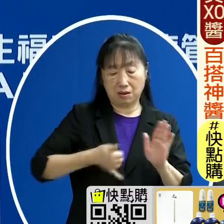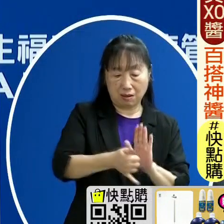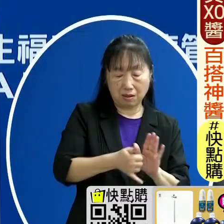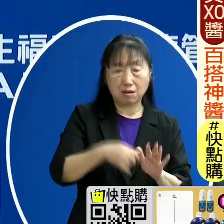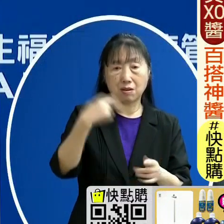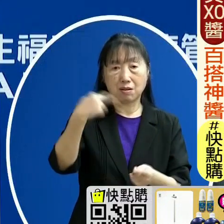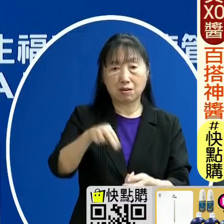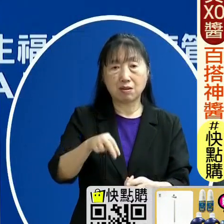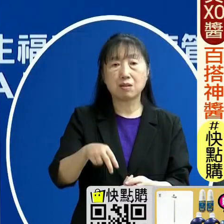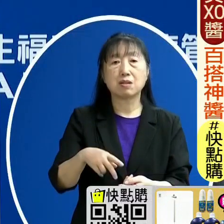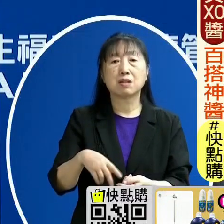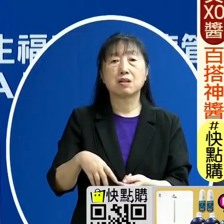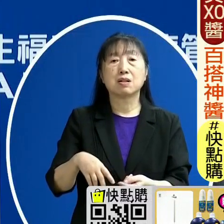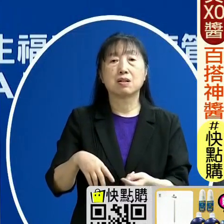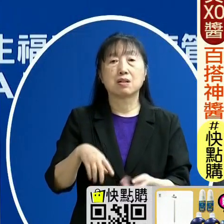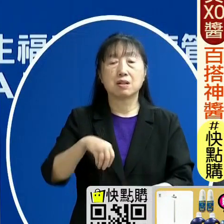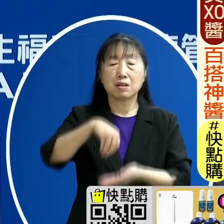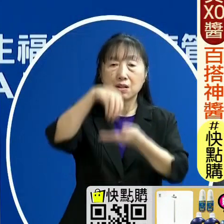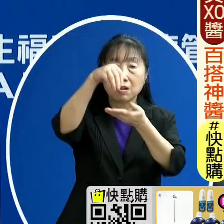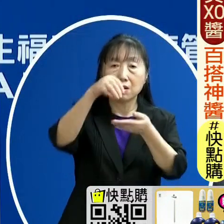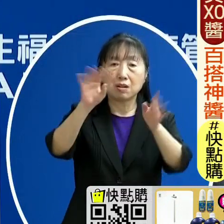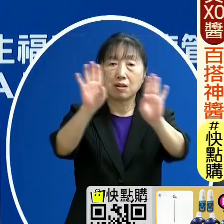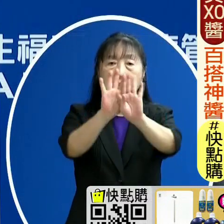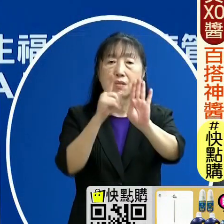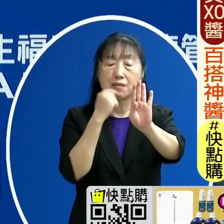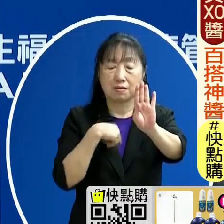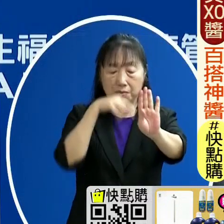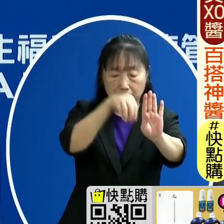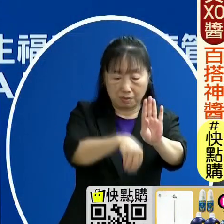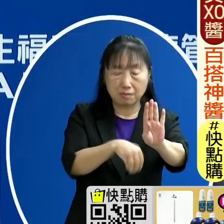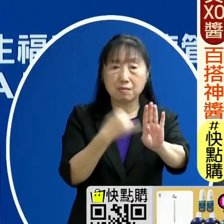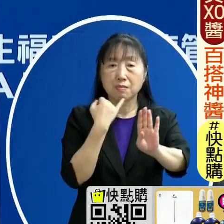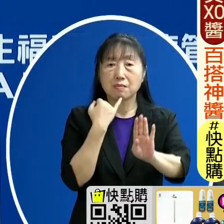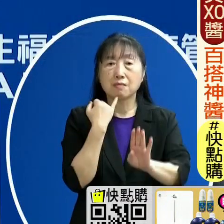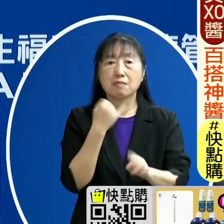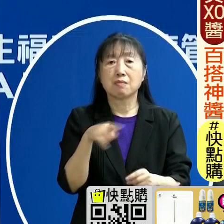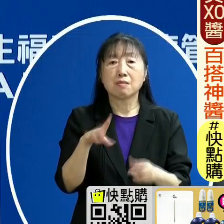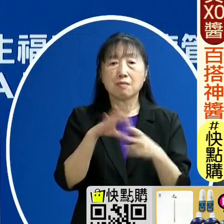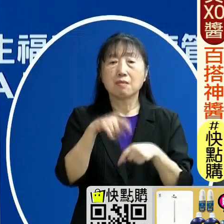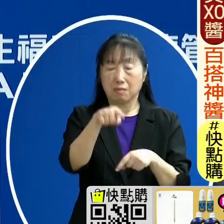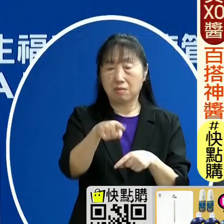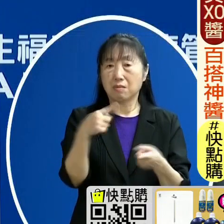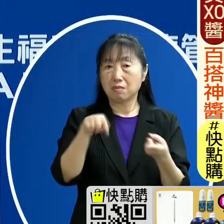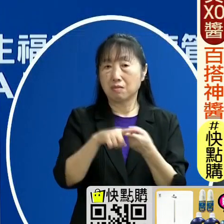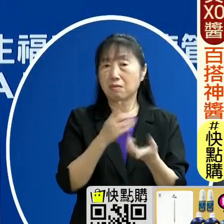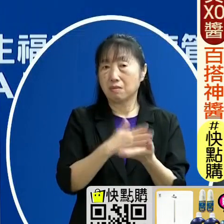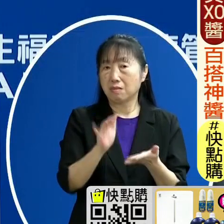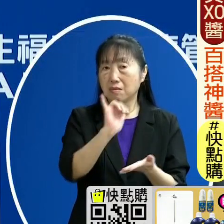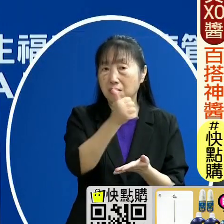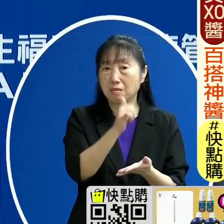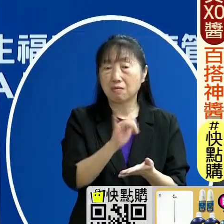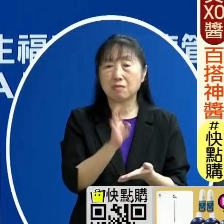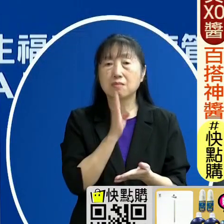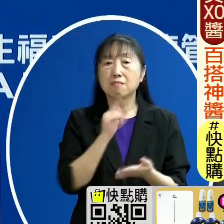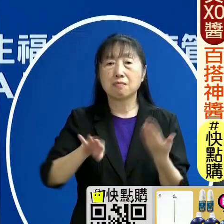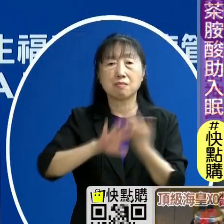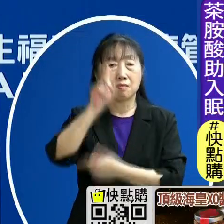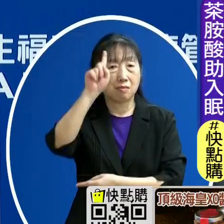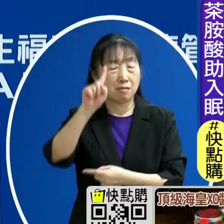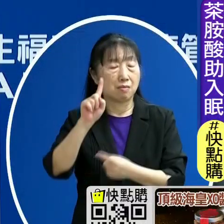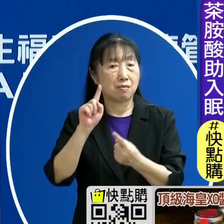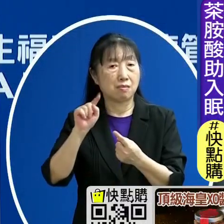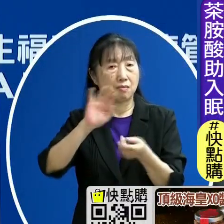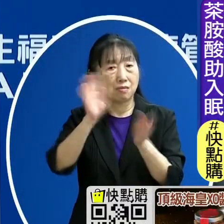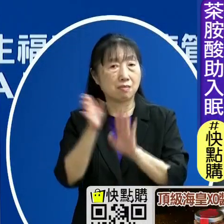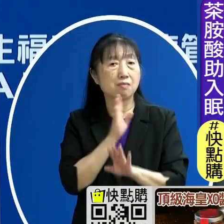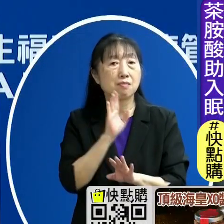的人足不出户的这样的一个原则，那这个问题应该是解决了。那另外一个大家在讨论的是，大